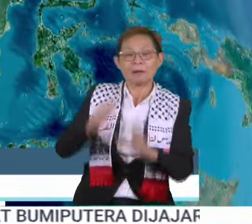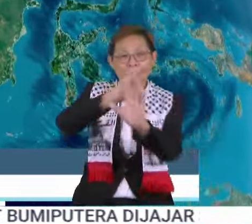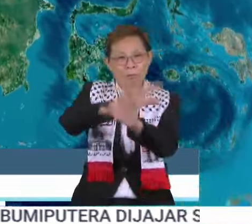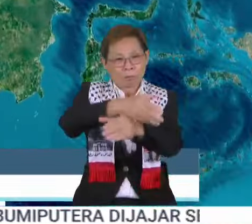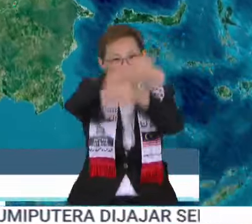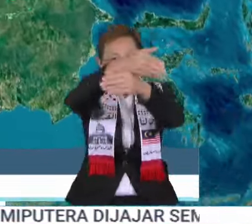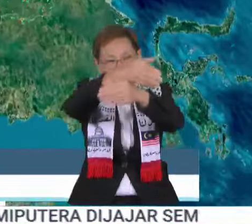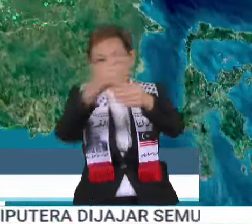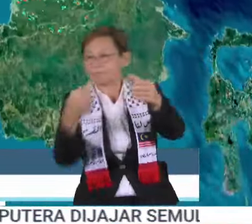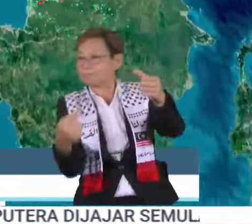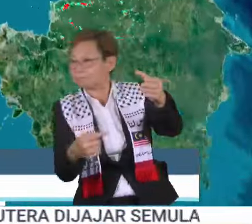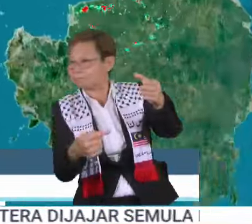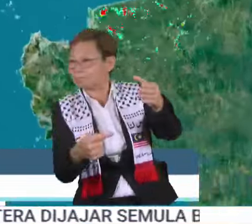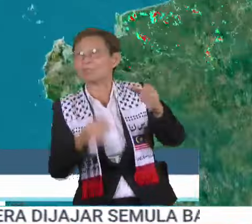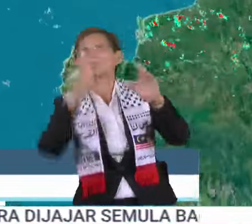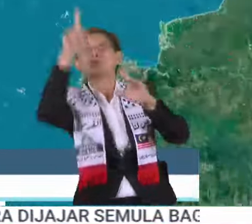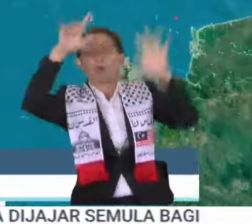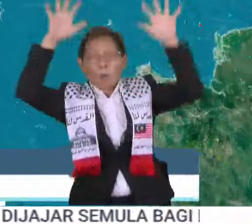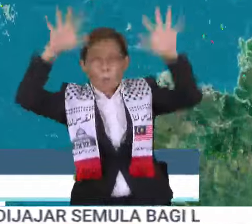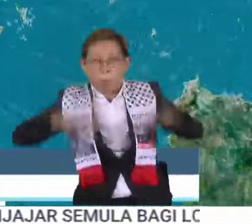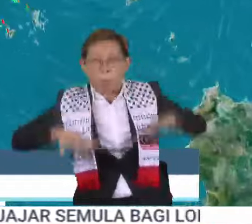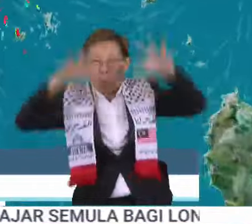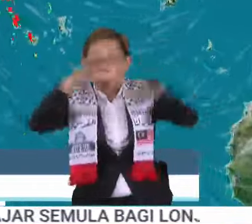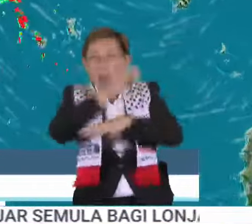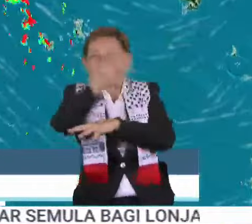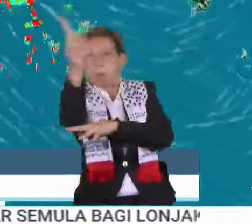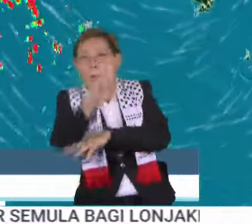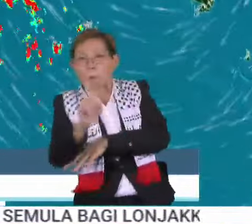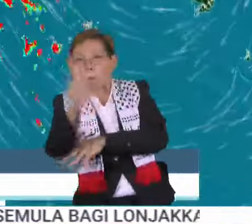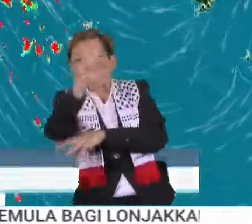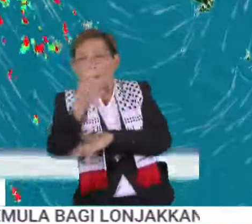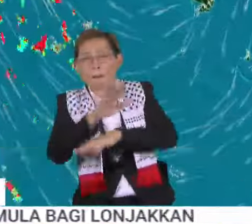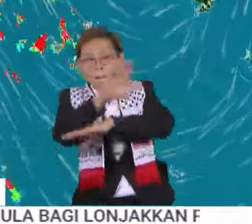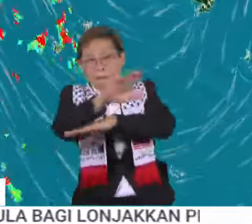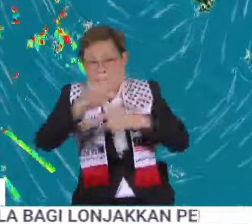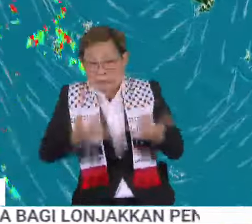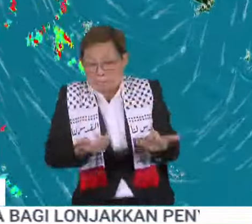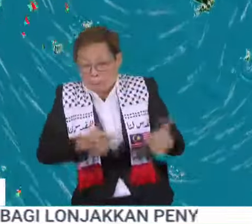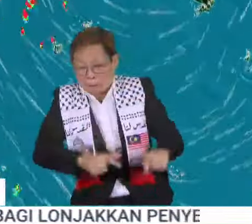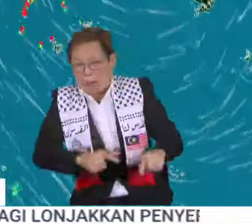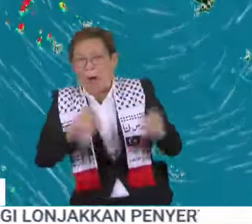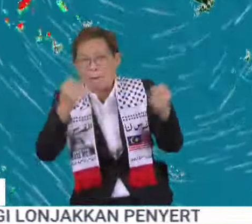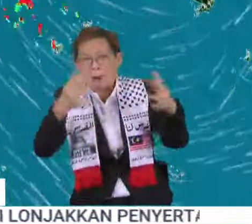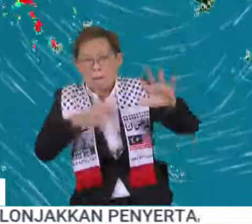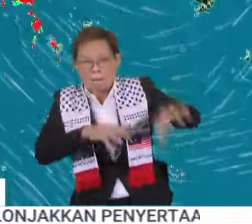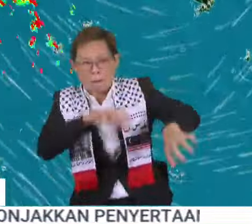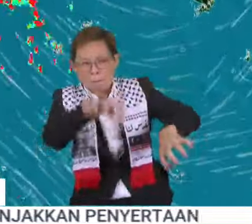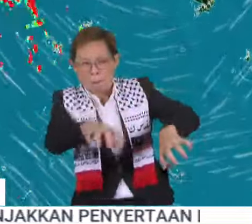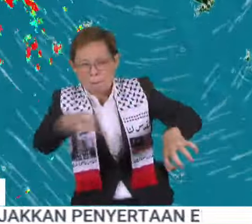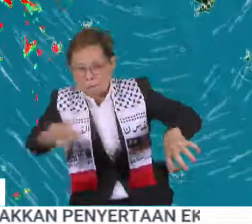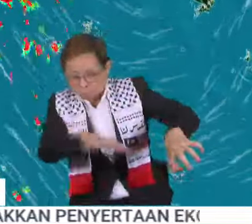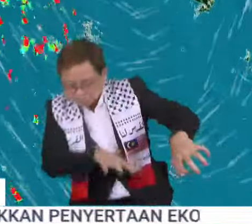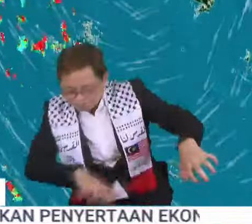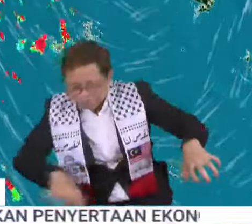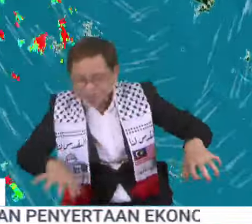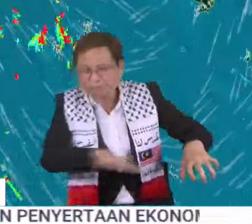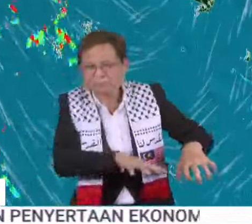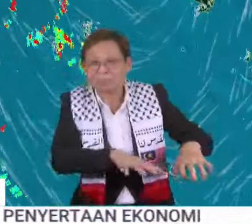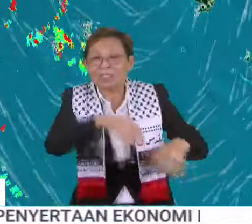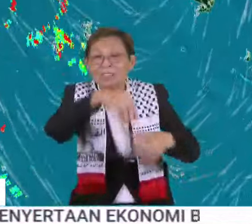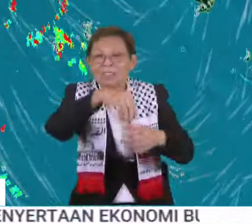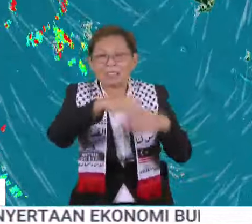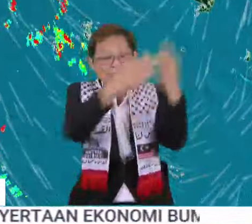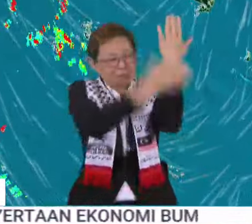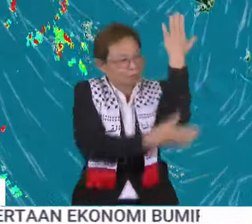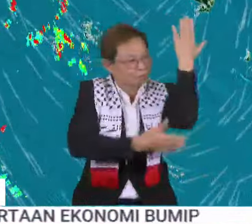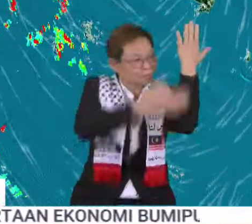radar menunjukkan keadaan cuaca hujan lebat dan ribut petir yang berlaku pada petang ini di kebanyakan kawasan di sekitar